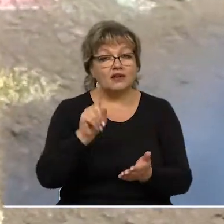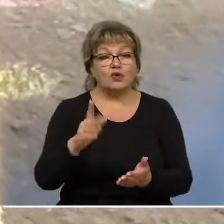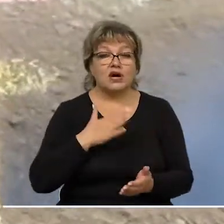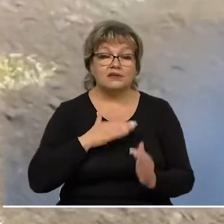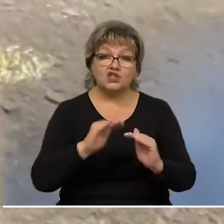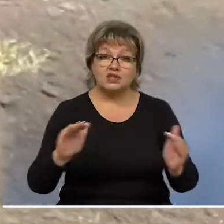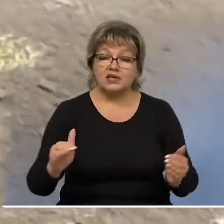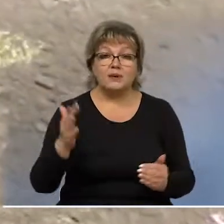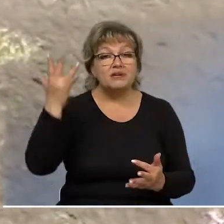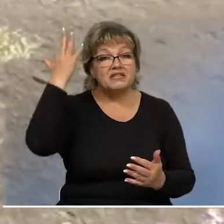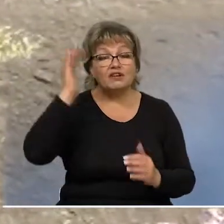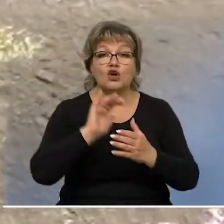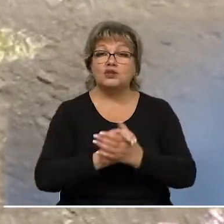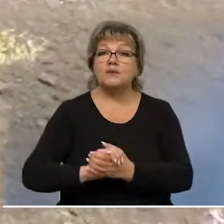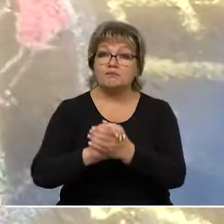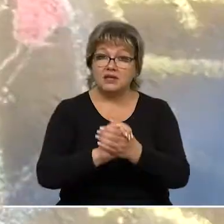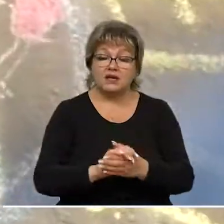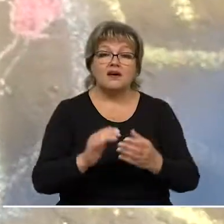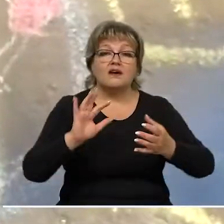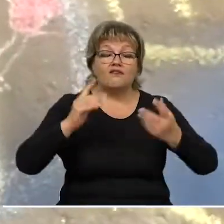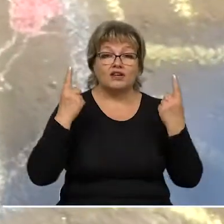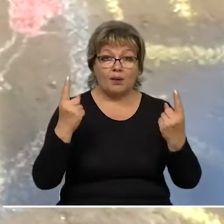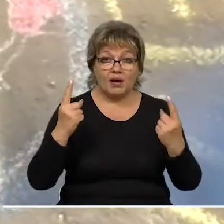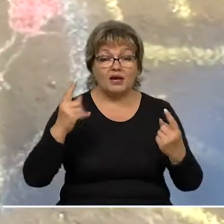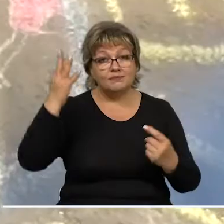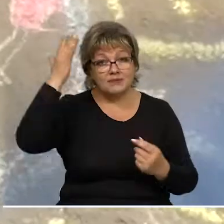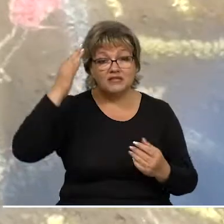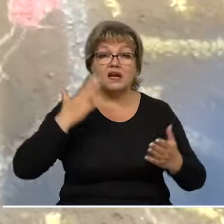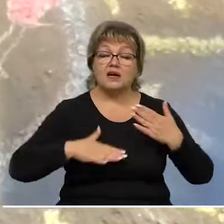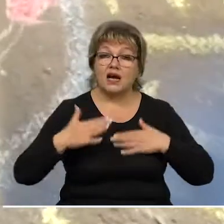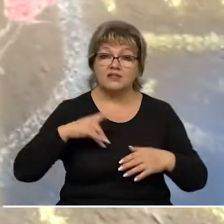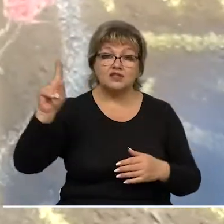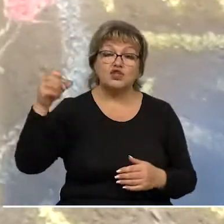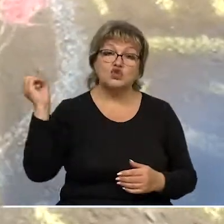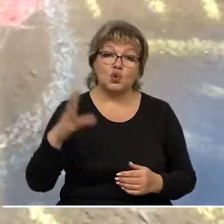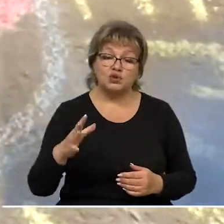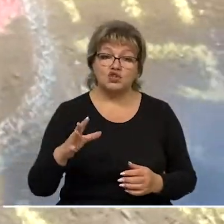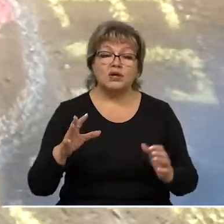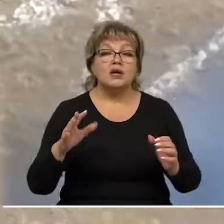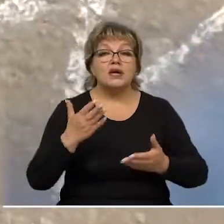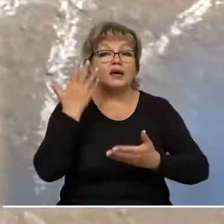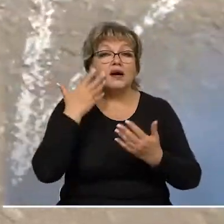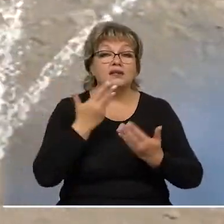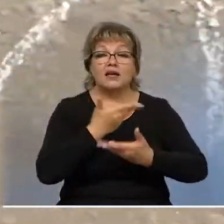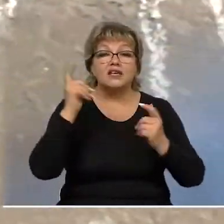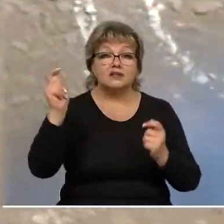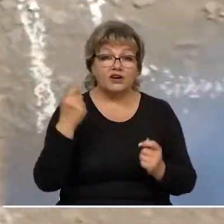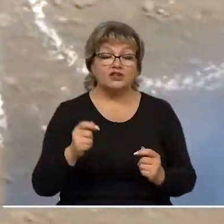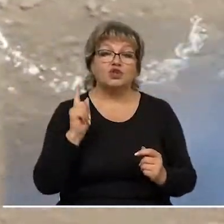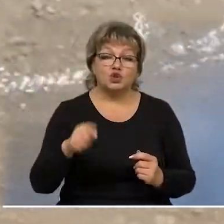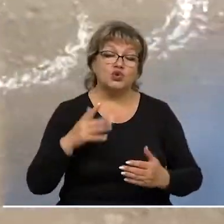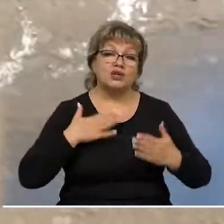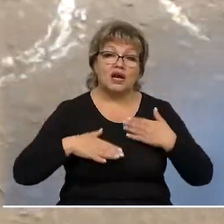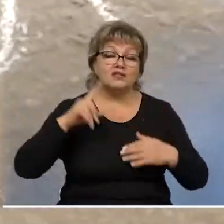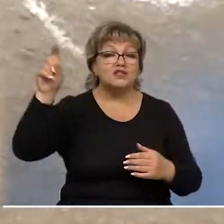это отражение того как наши дети представляют мир мир в глобальном смысле он для них радостный и солнечный и мир когда нет войны